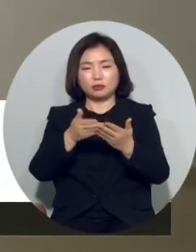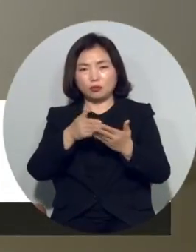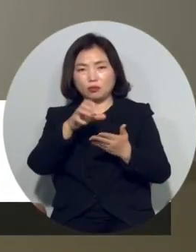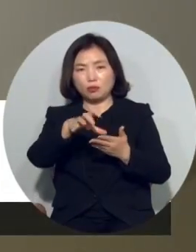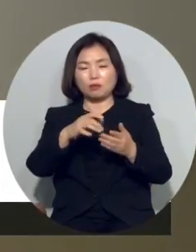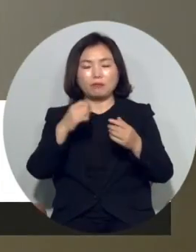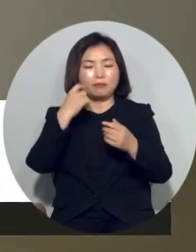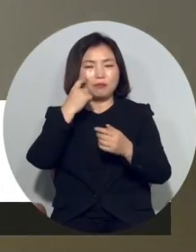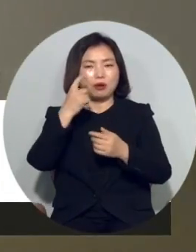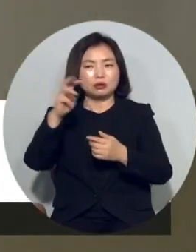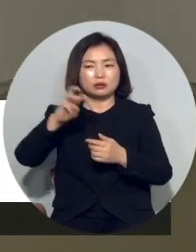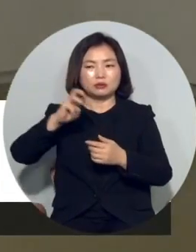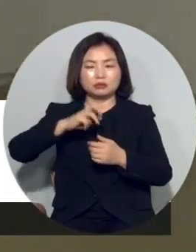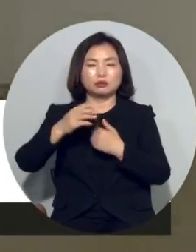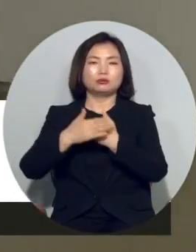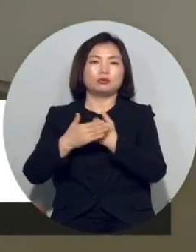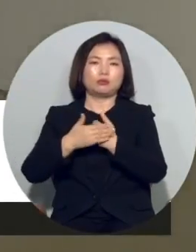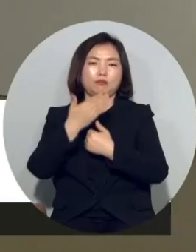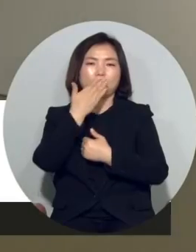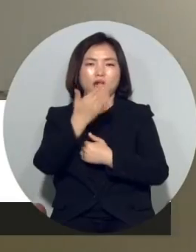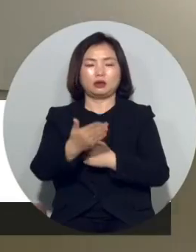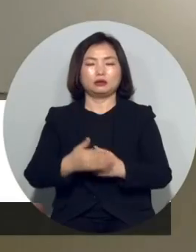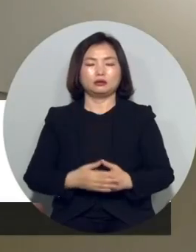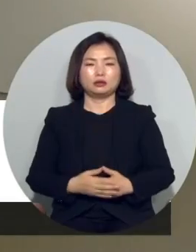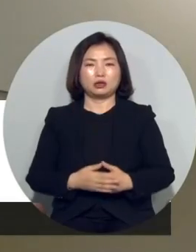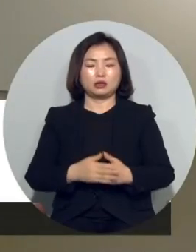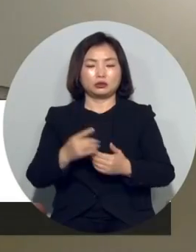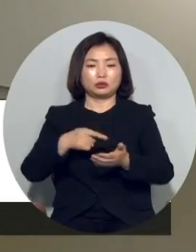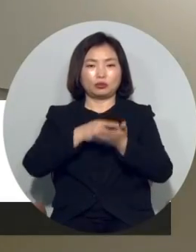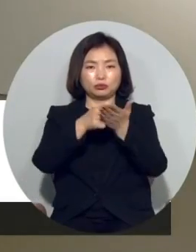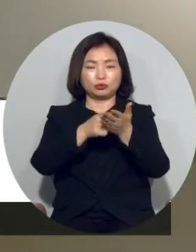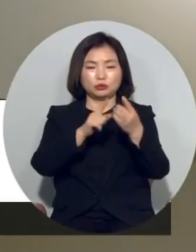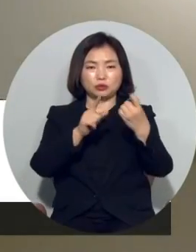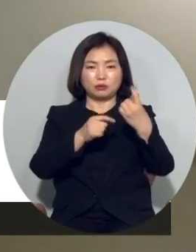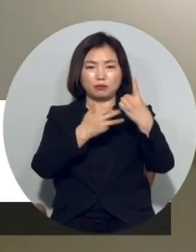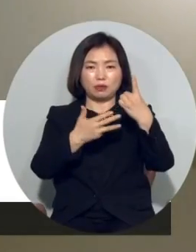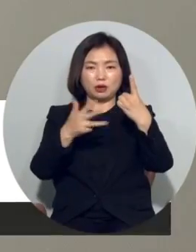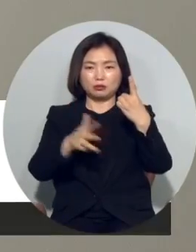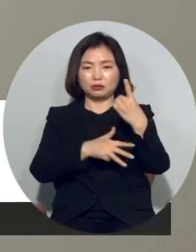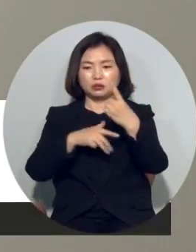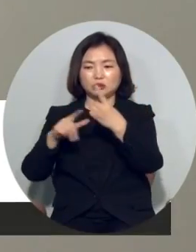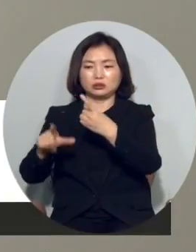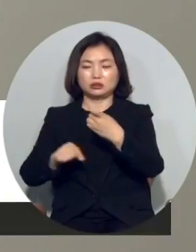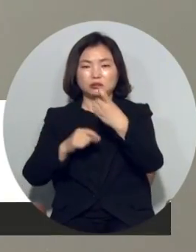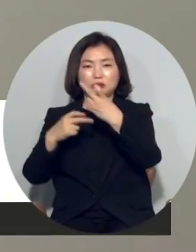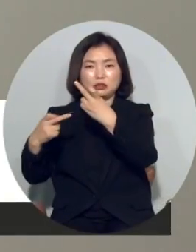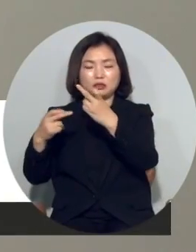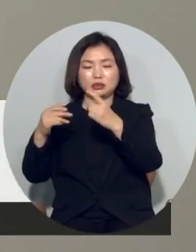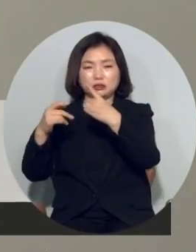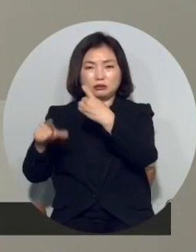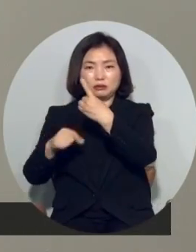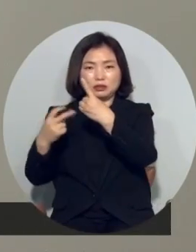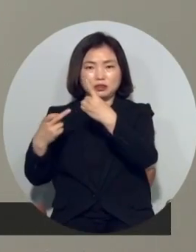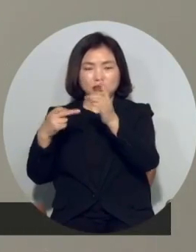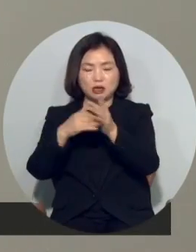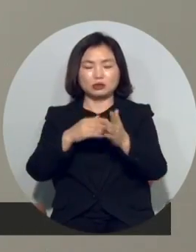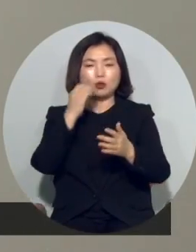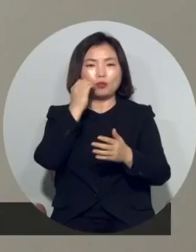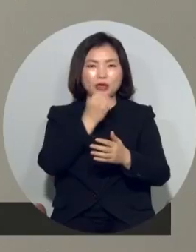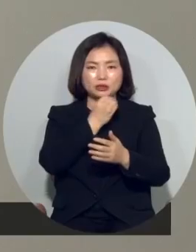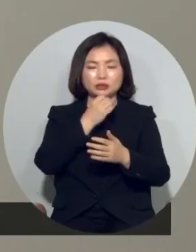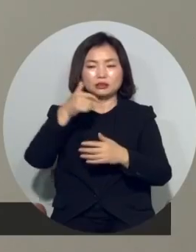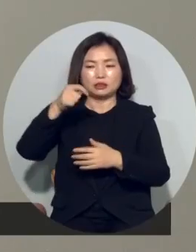매월 30만원의 창작 지원금을 봤습니다 접수는 11월 8일부터 12일까지 이고 대구문화재단 홈페이지와